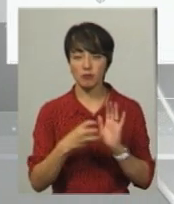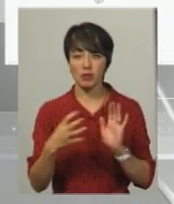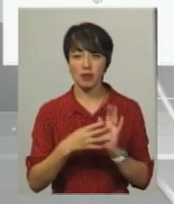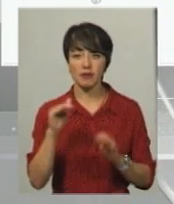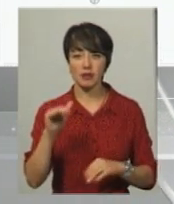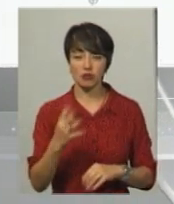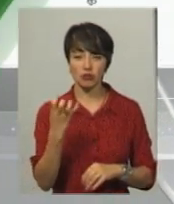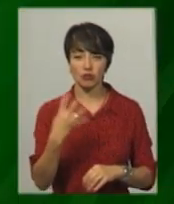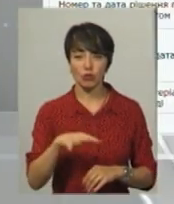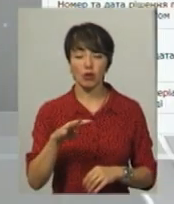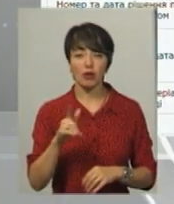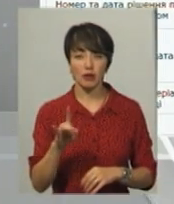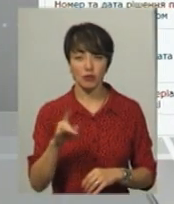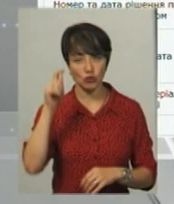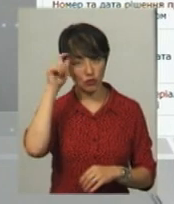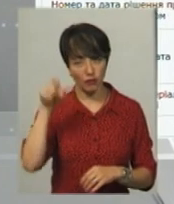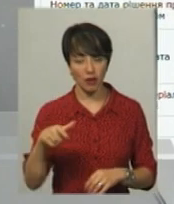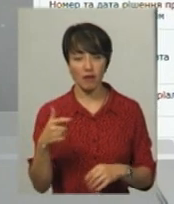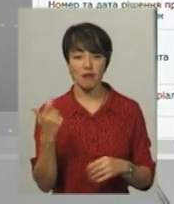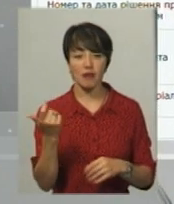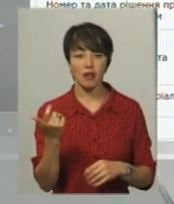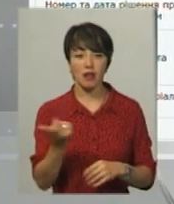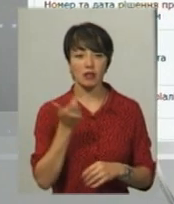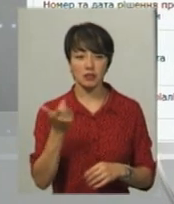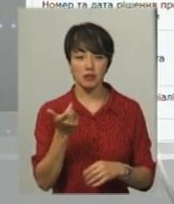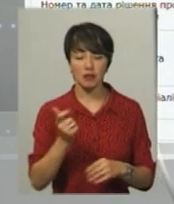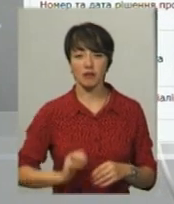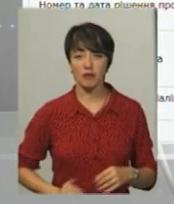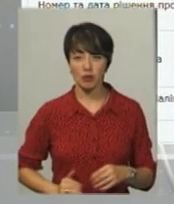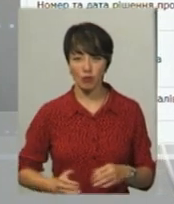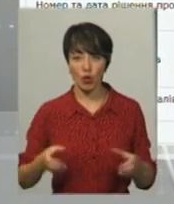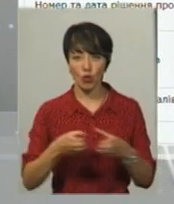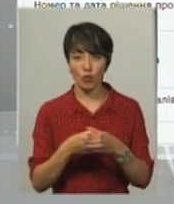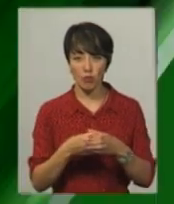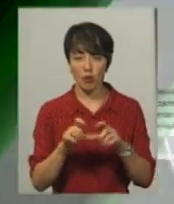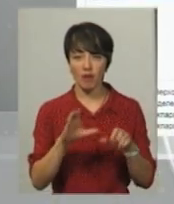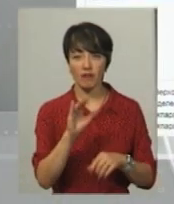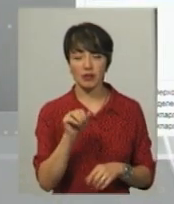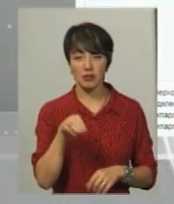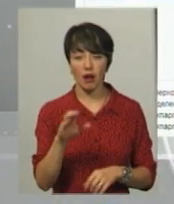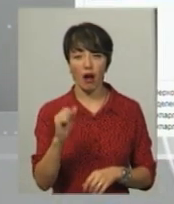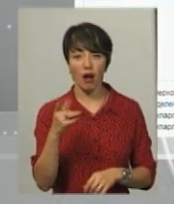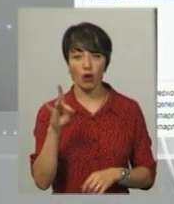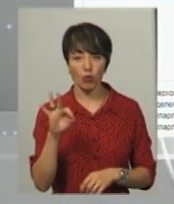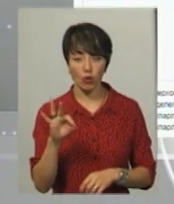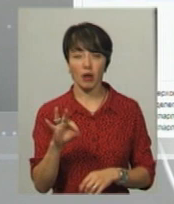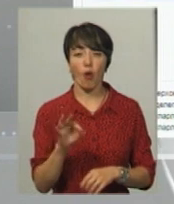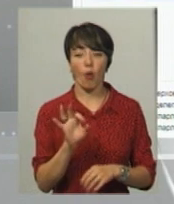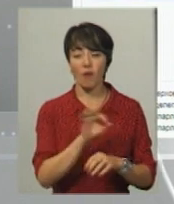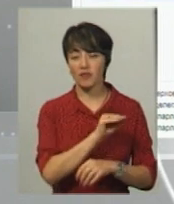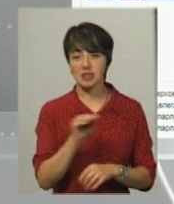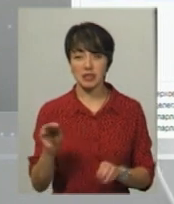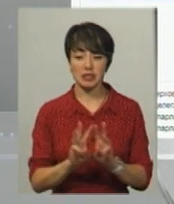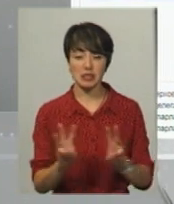тисяч 440 гривень. Чоловік – власник товариства з обмеженою відповідальністю група компаній «Вітагро». За даними офіційного сайту Верховної